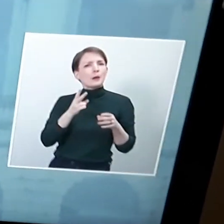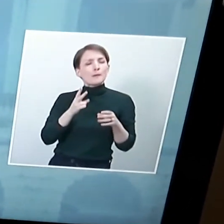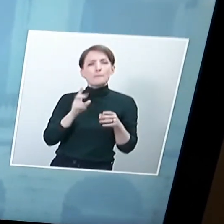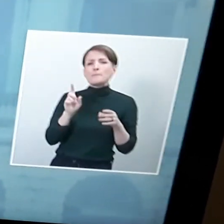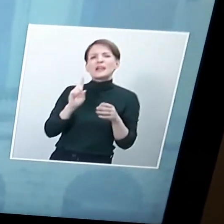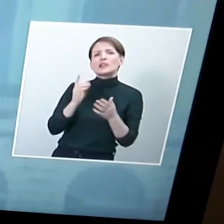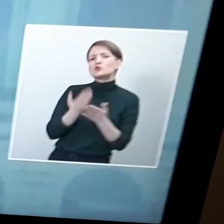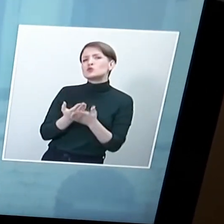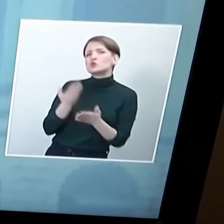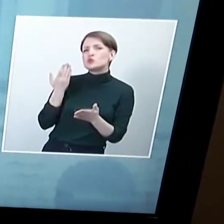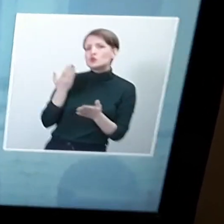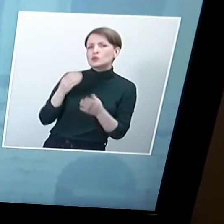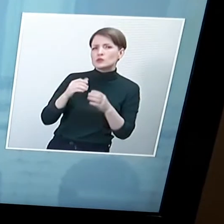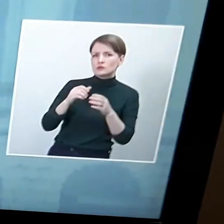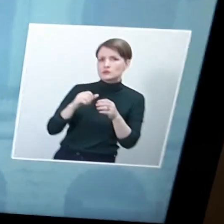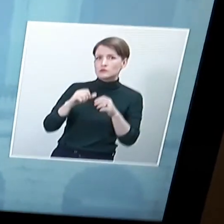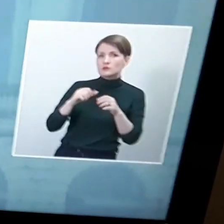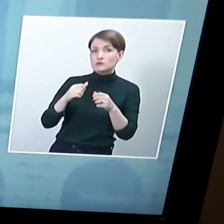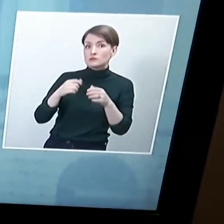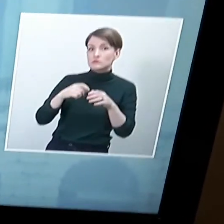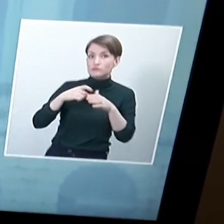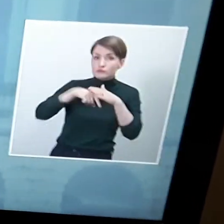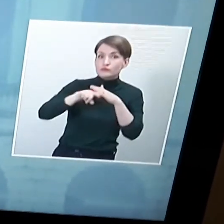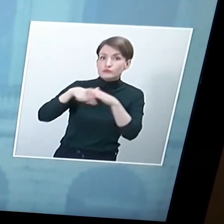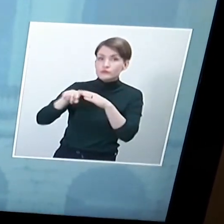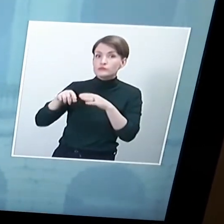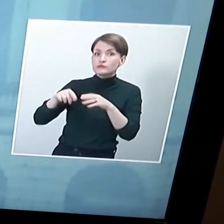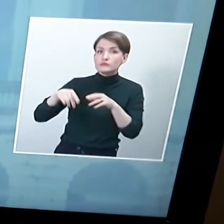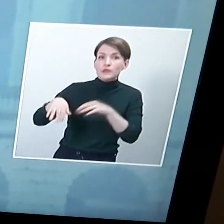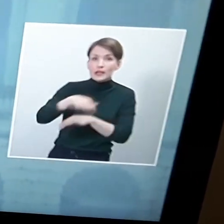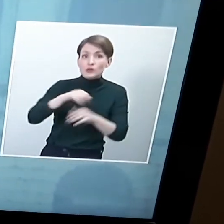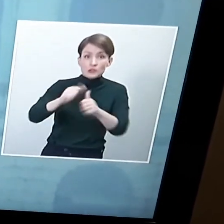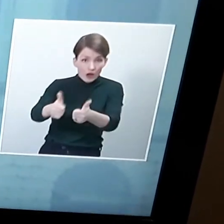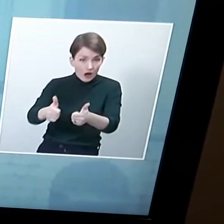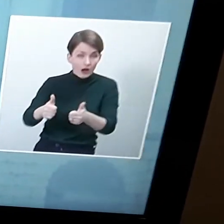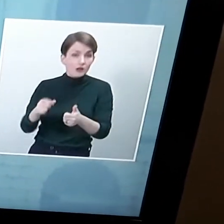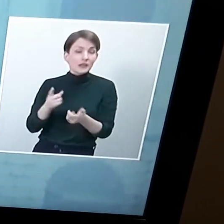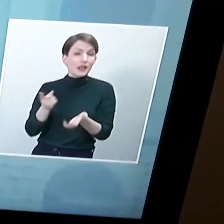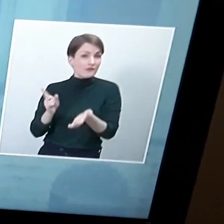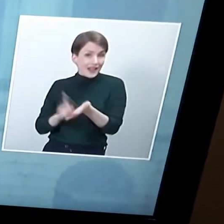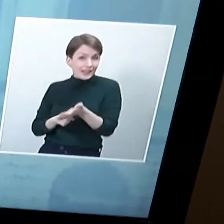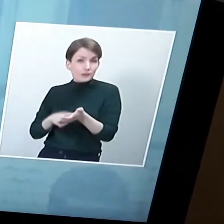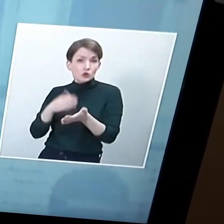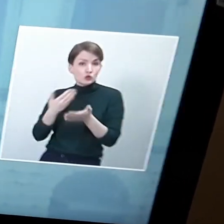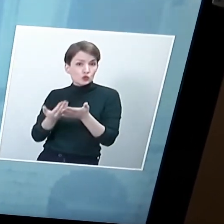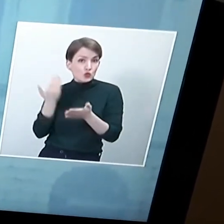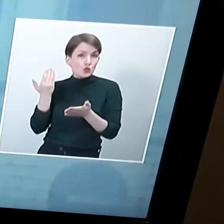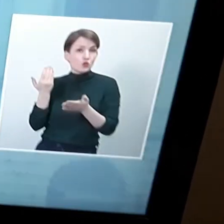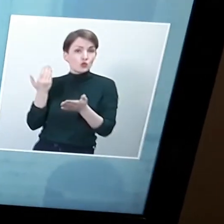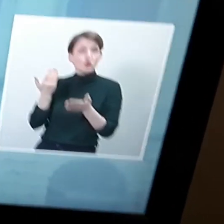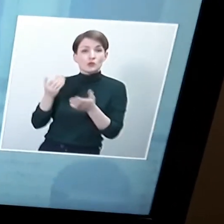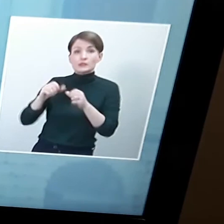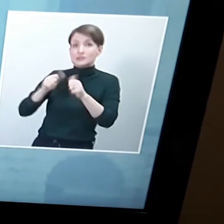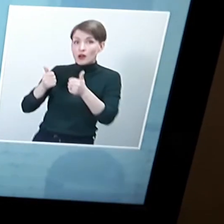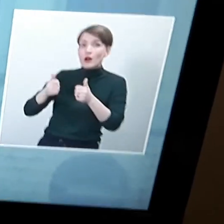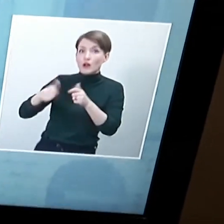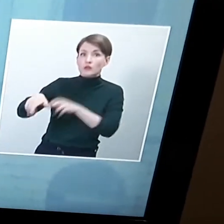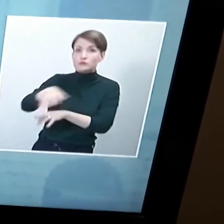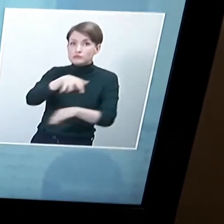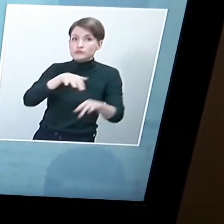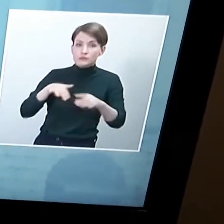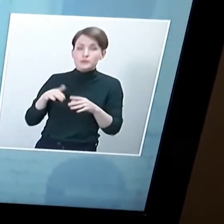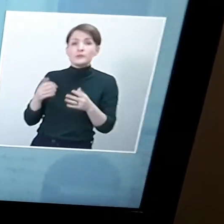syissä on mahdollista liikkua ja mitkä ovat ne välttämättömät syyt, joiden puitteissa voidaan liikkua, ja tässä esityksessä